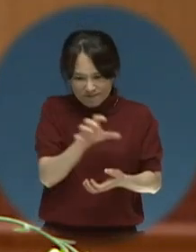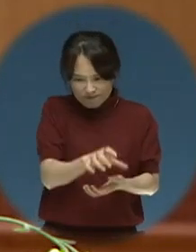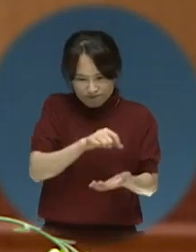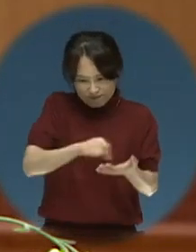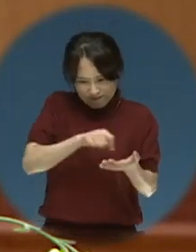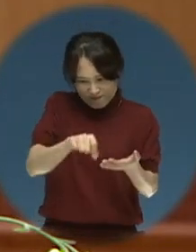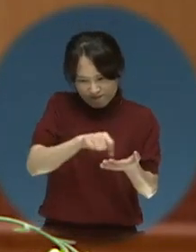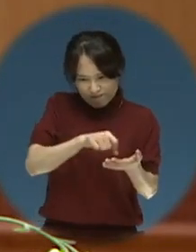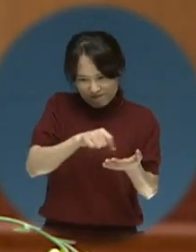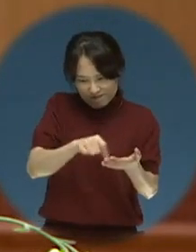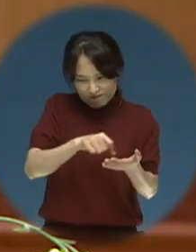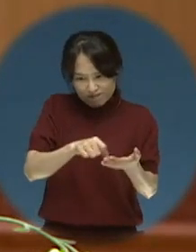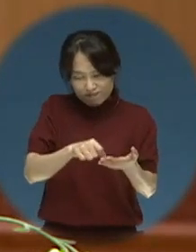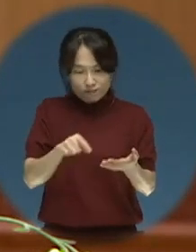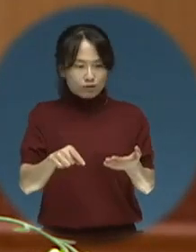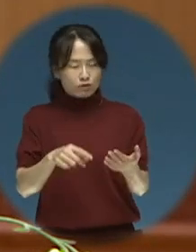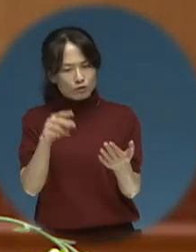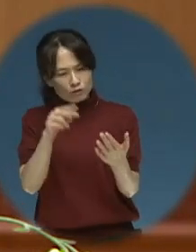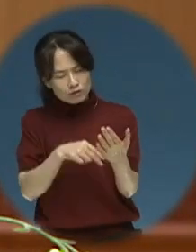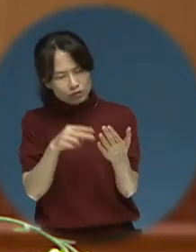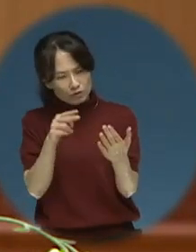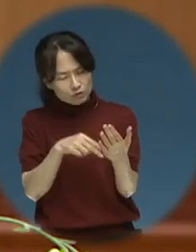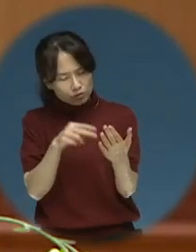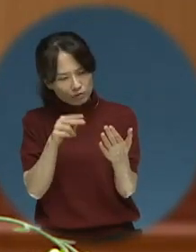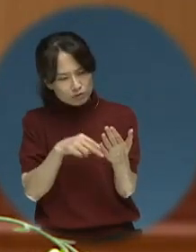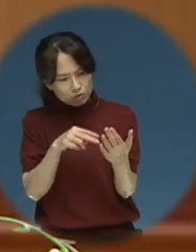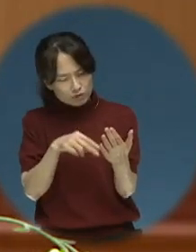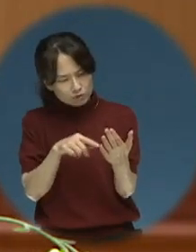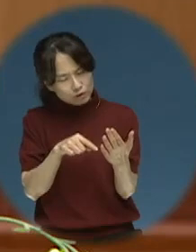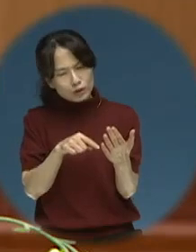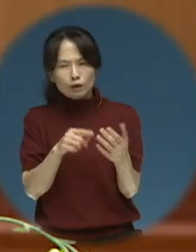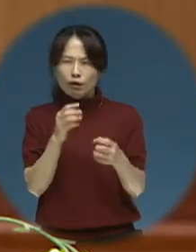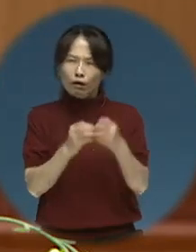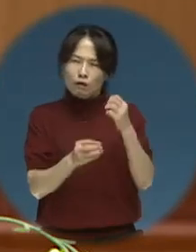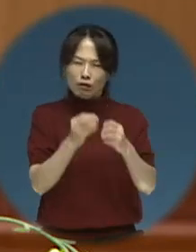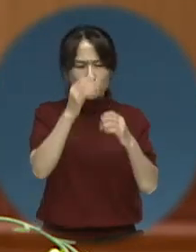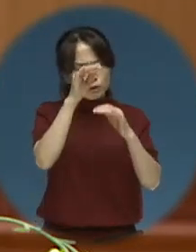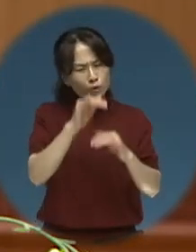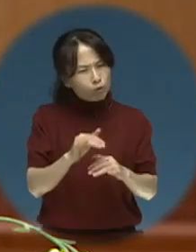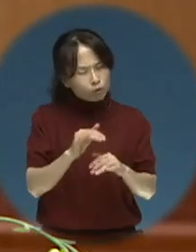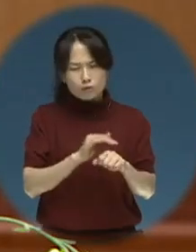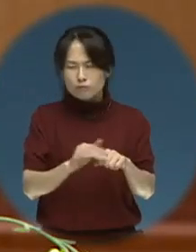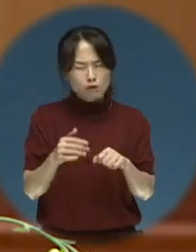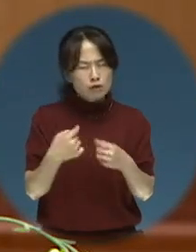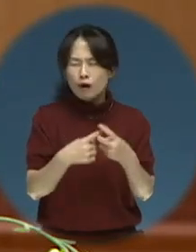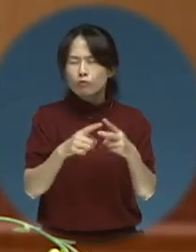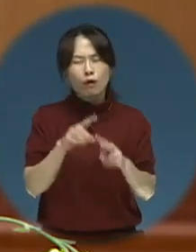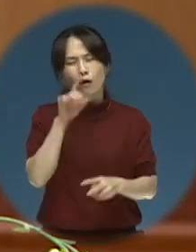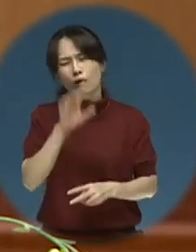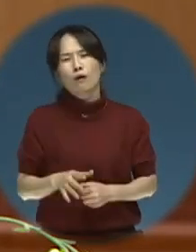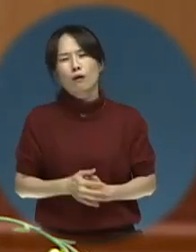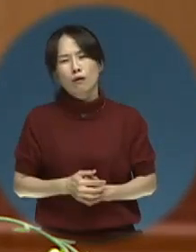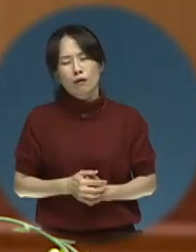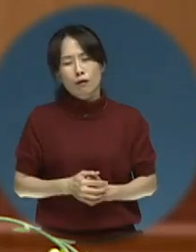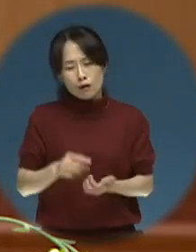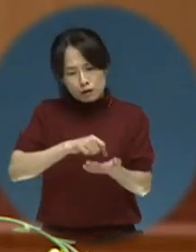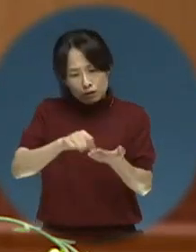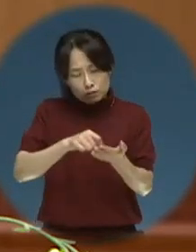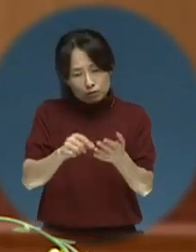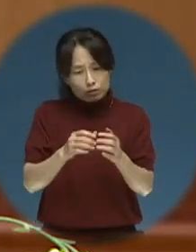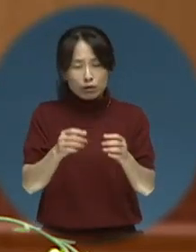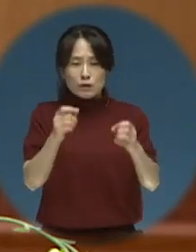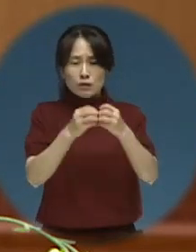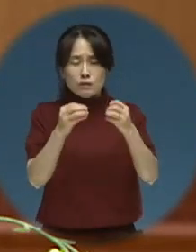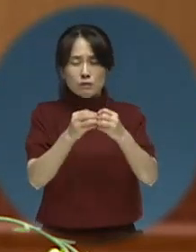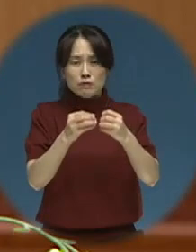보니까 그 사람 마음도 모르겠어요. 김소... 이 사람 왜 이렇게 징징거리지? 예, 그 시가 네.